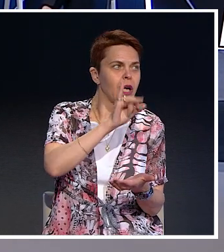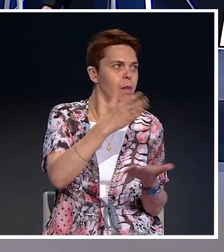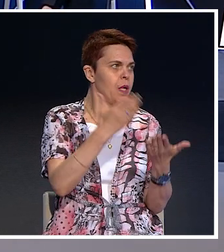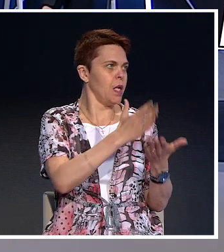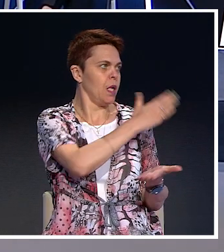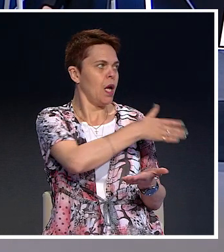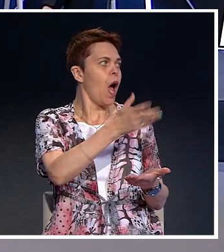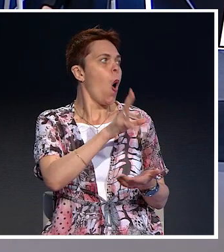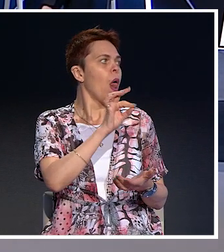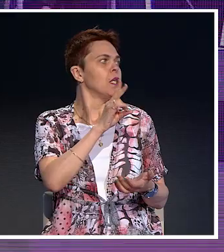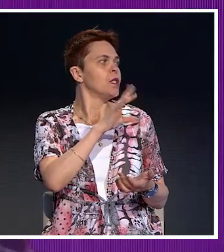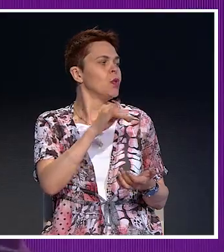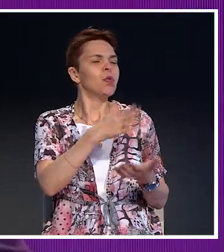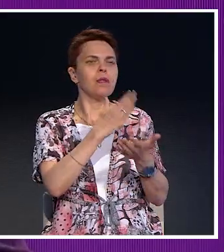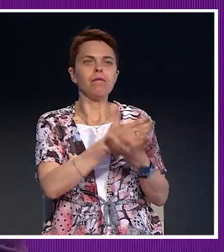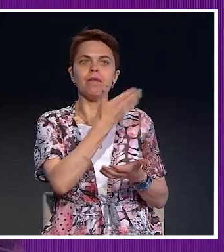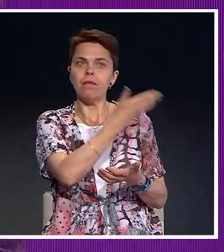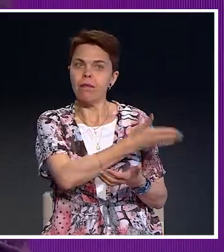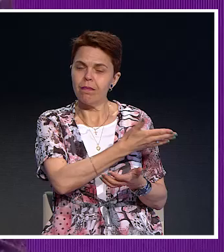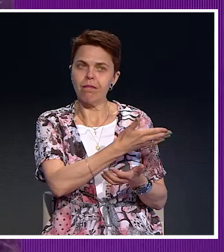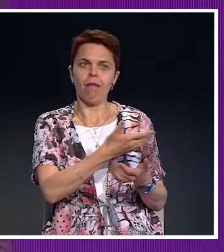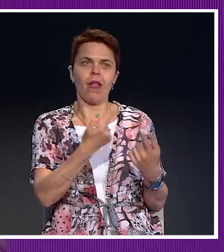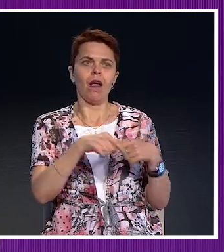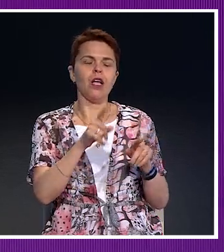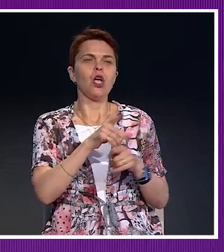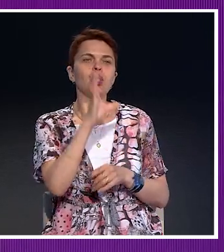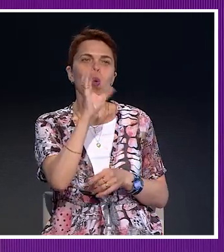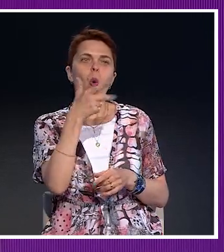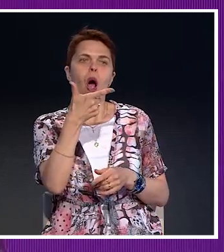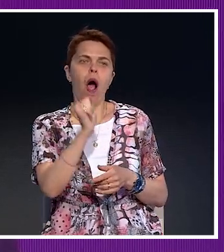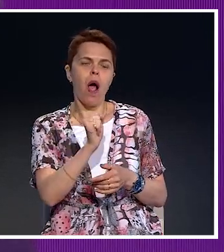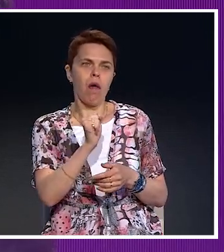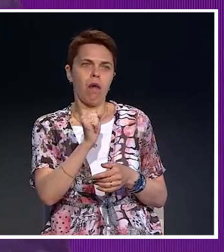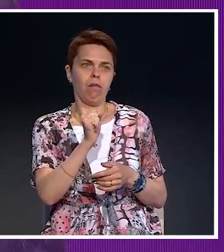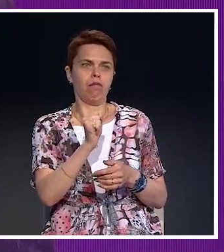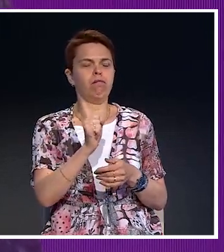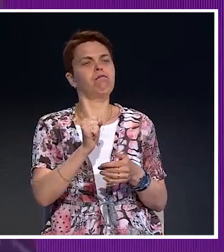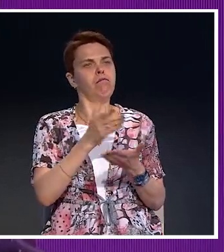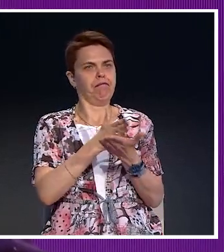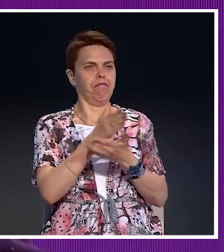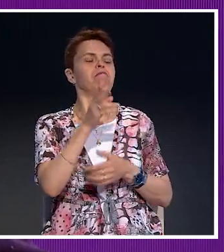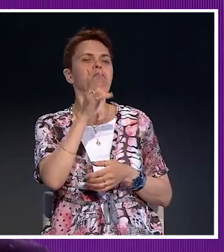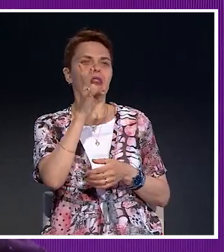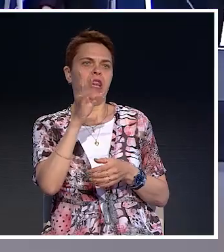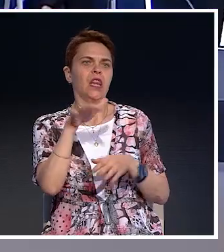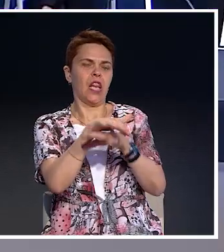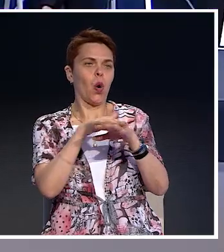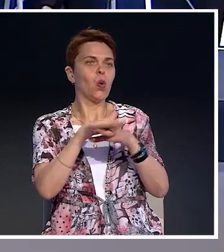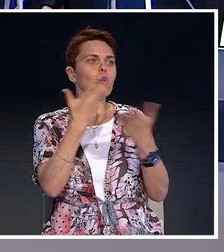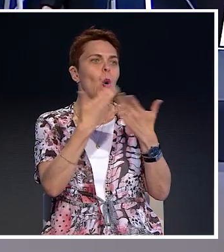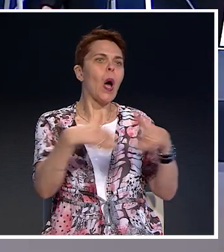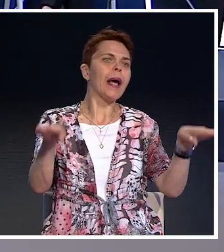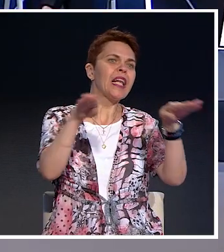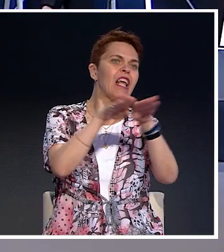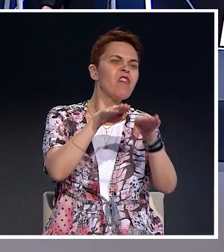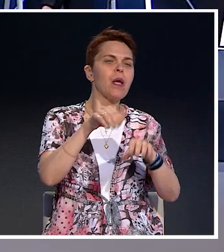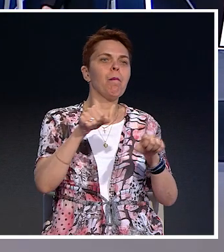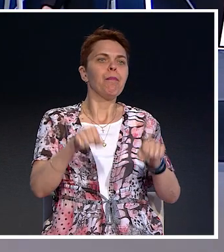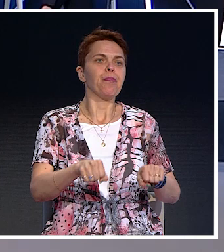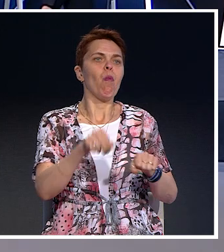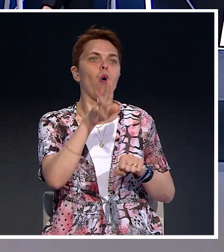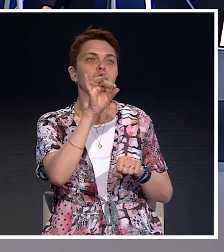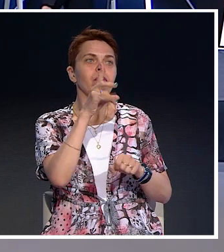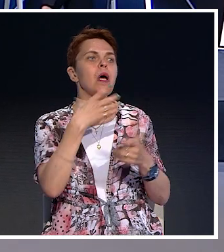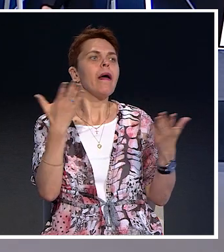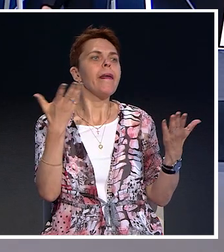тут присутні. Олексію, почнімо з вас. Ви представляєте «Слугу народу» і ви ж співголова міжфракційного об'єднання «Рівні можливості». Як